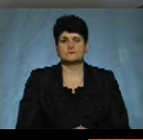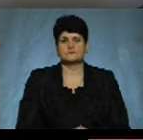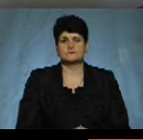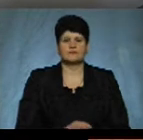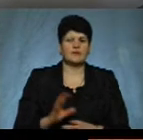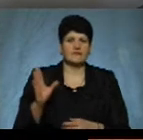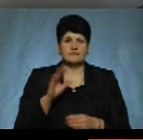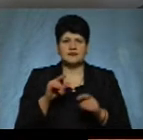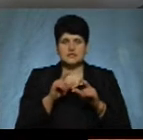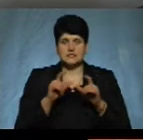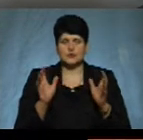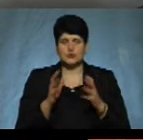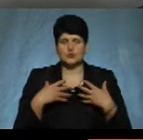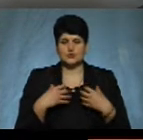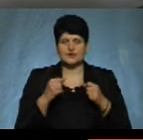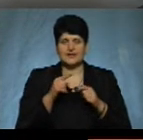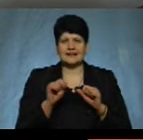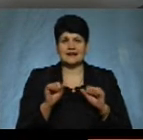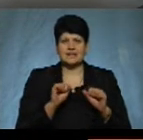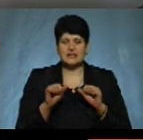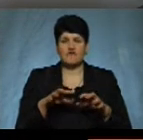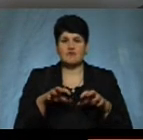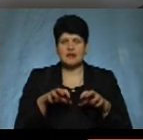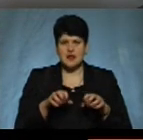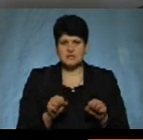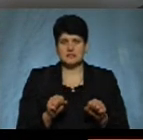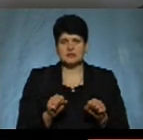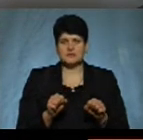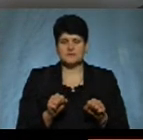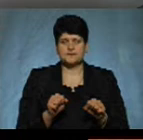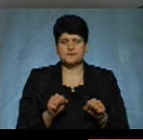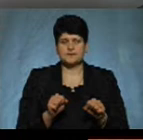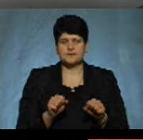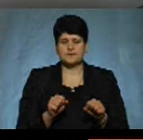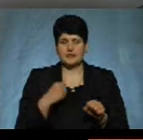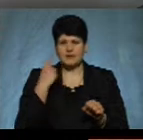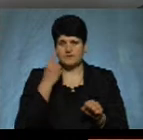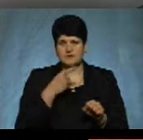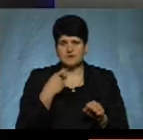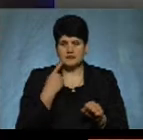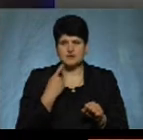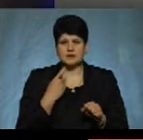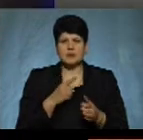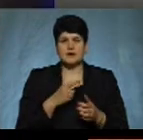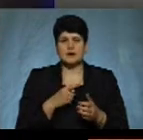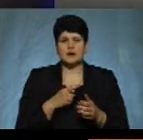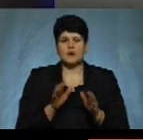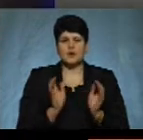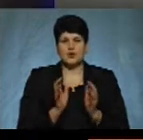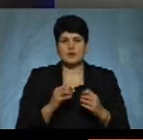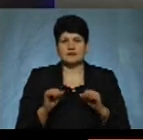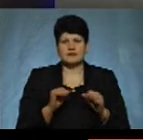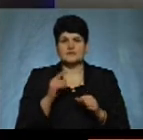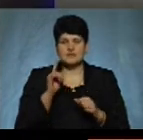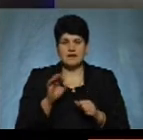Всі заклади охорони здоров'я, їх керівники і їх власники в лиці місцевих органів влади, вони знали